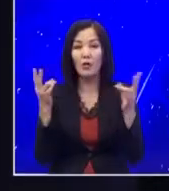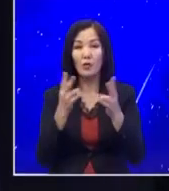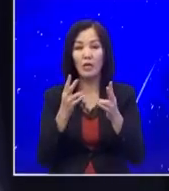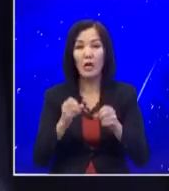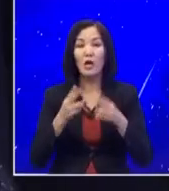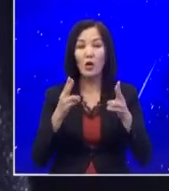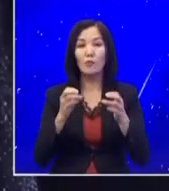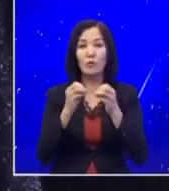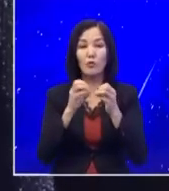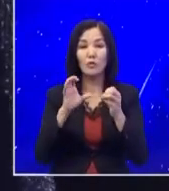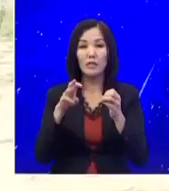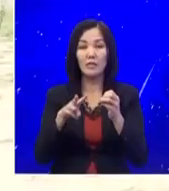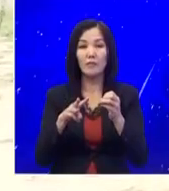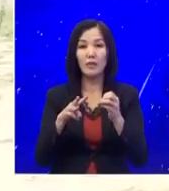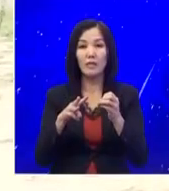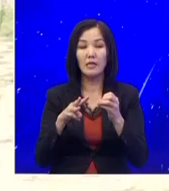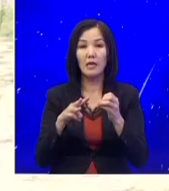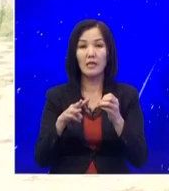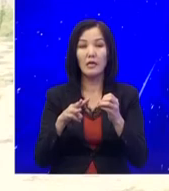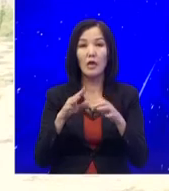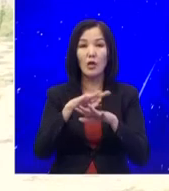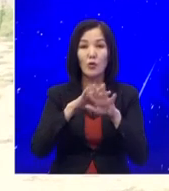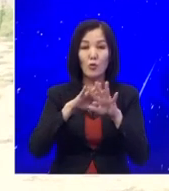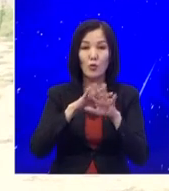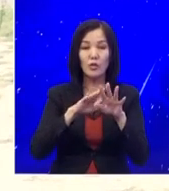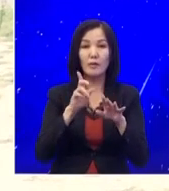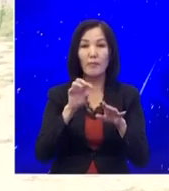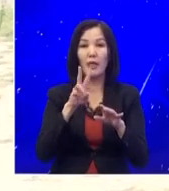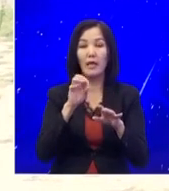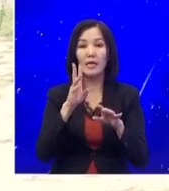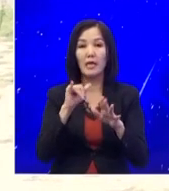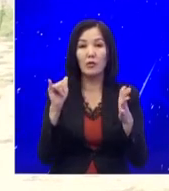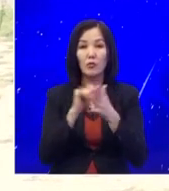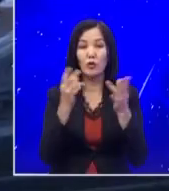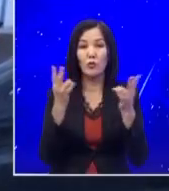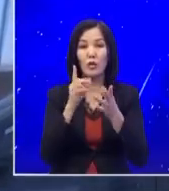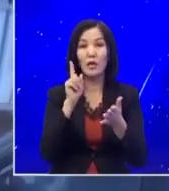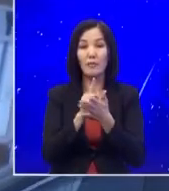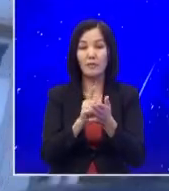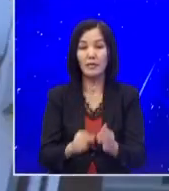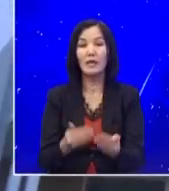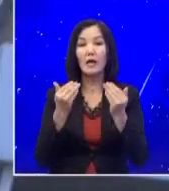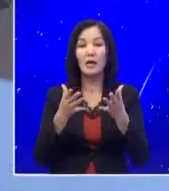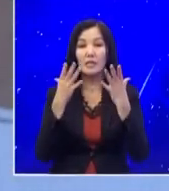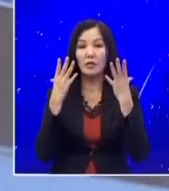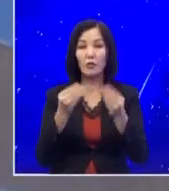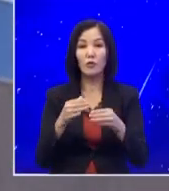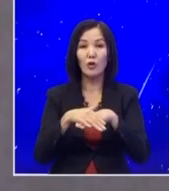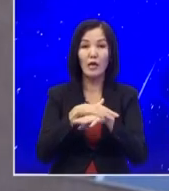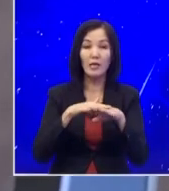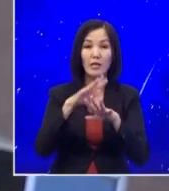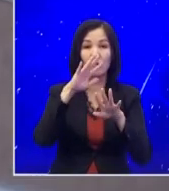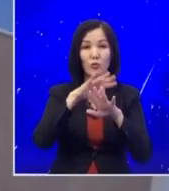10 сантиметрден артық ашылмайтын арнайы тор мен блокираторлар бар екенін айтқым келеді. Қазіргі таңда нарықта арнайы тор